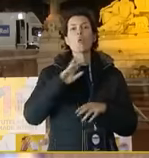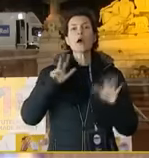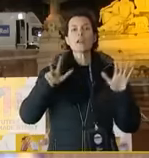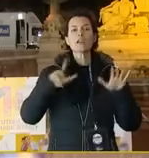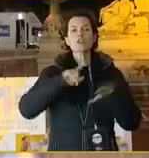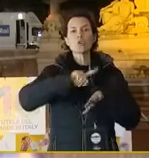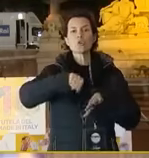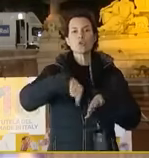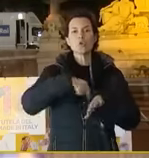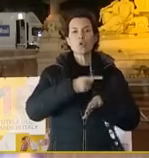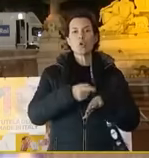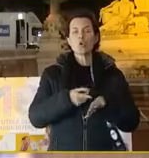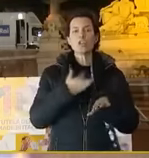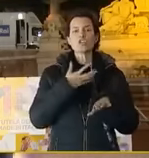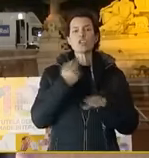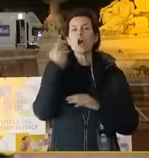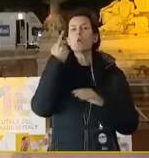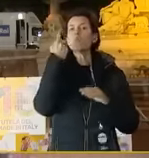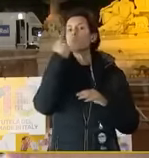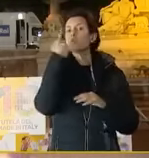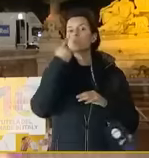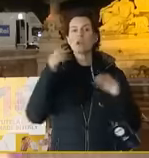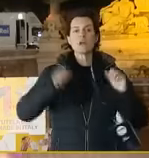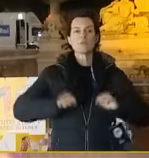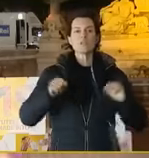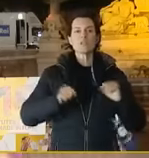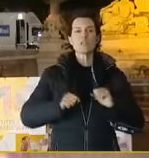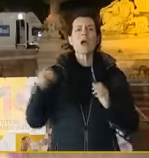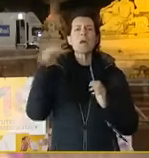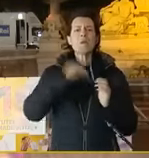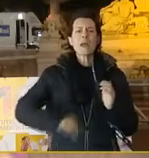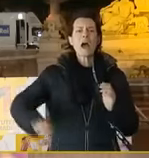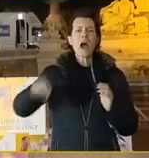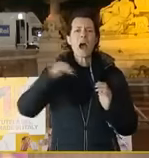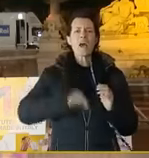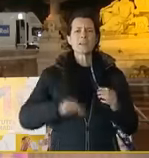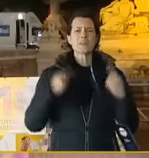momento storico, lo abbiamo aspettato per anni, signori, per anni.